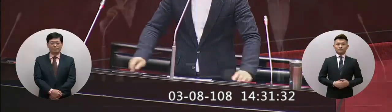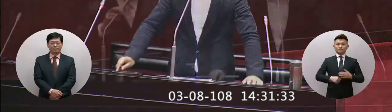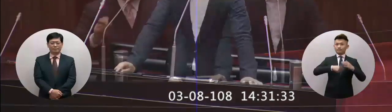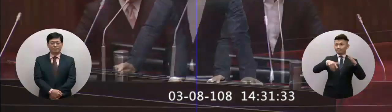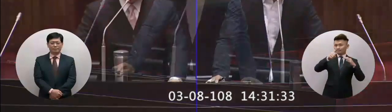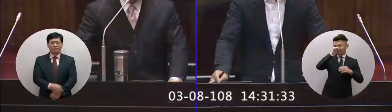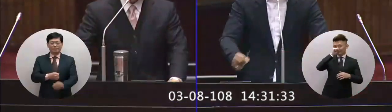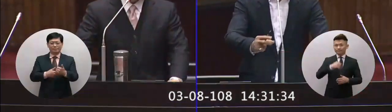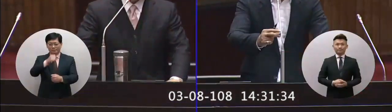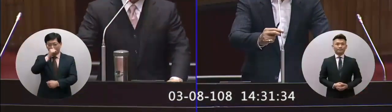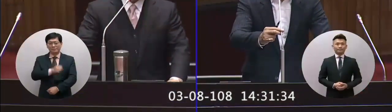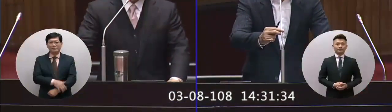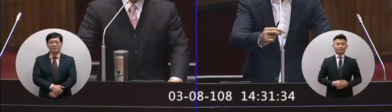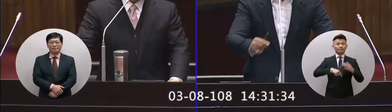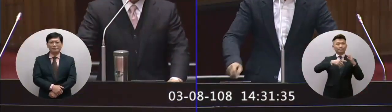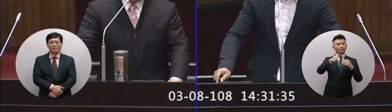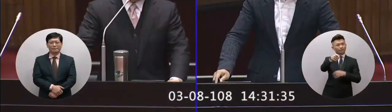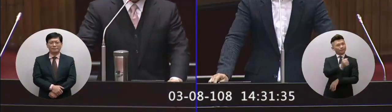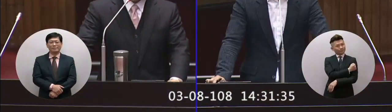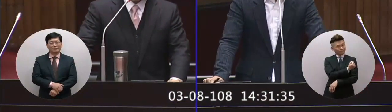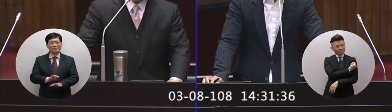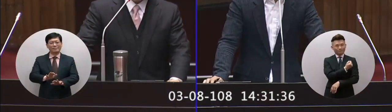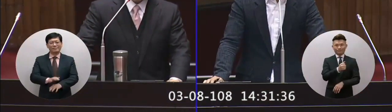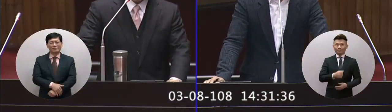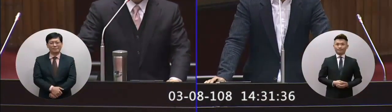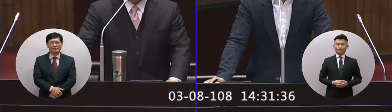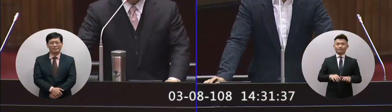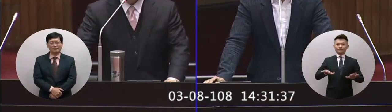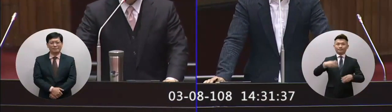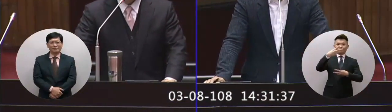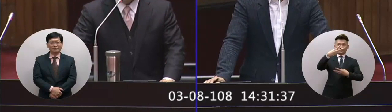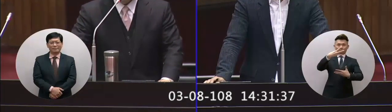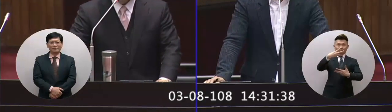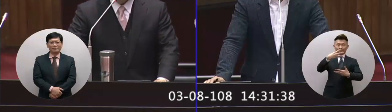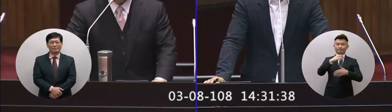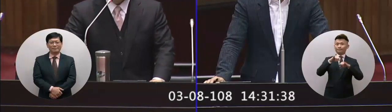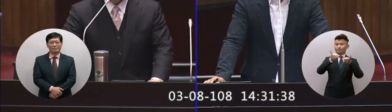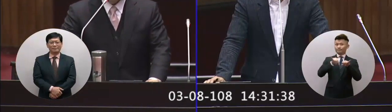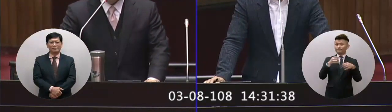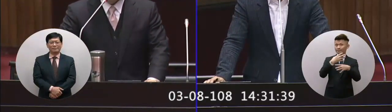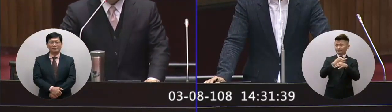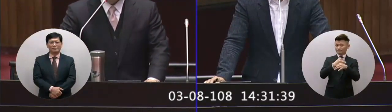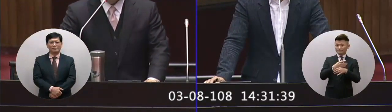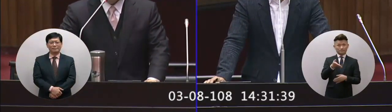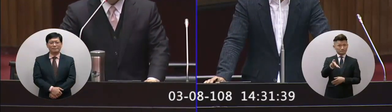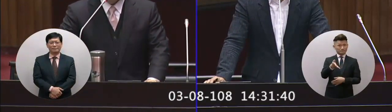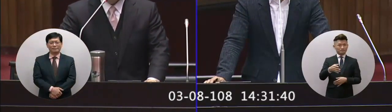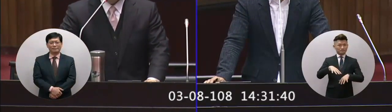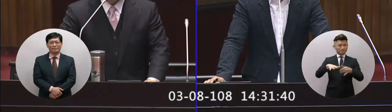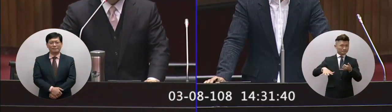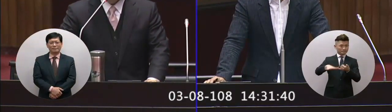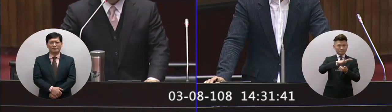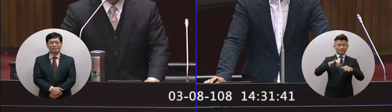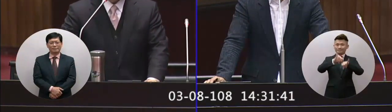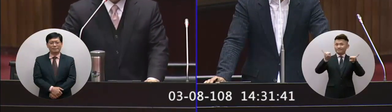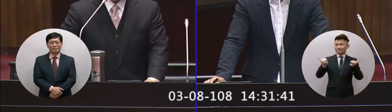委長 委員 新國 今天三八福利節一張你怎麼要讓我們全國